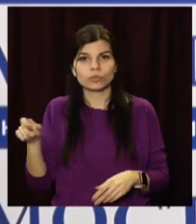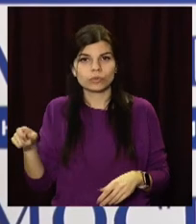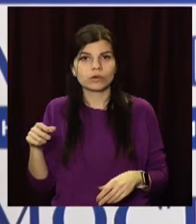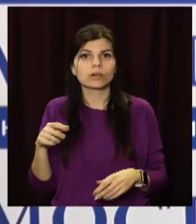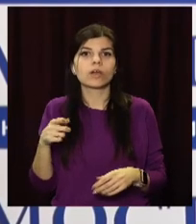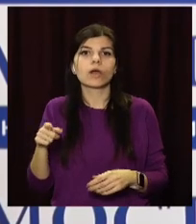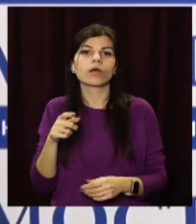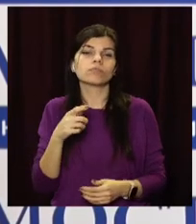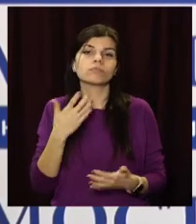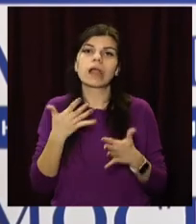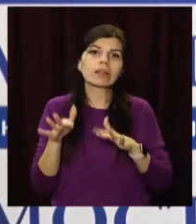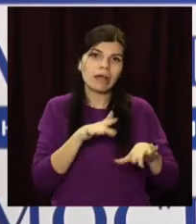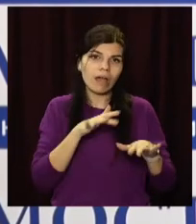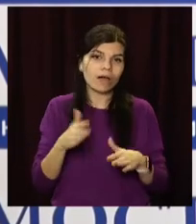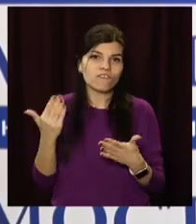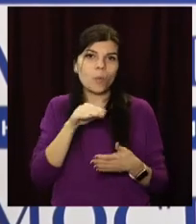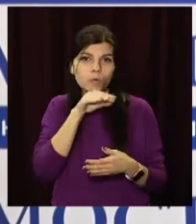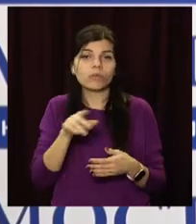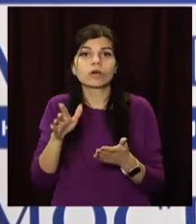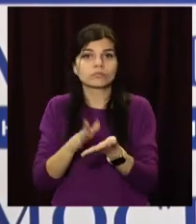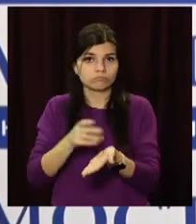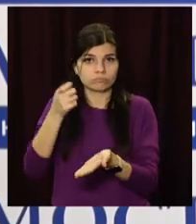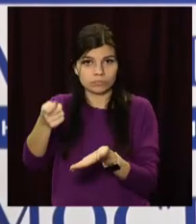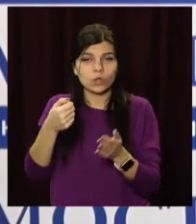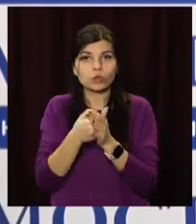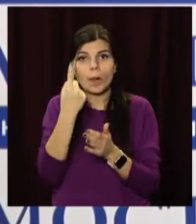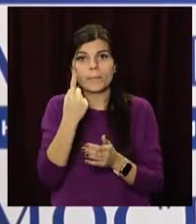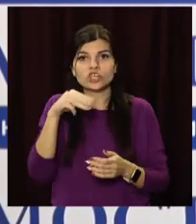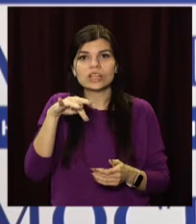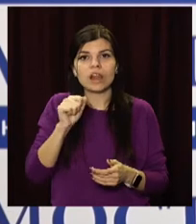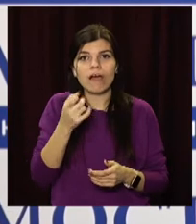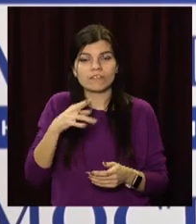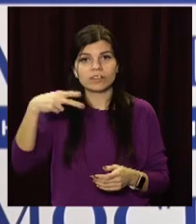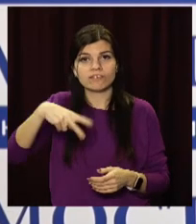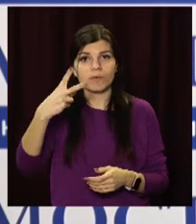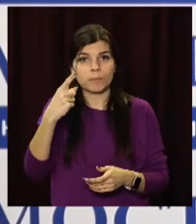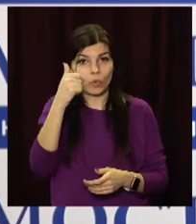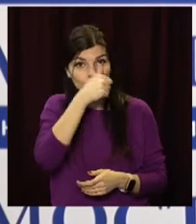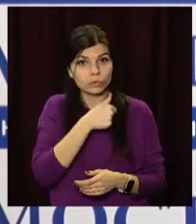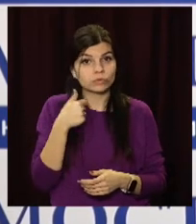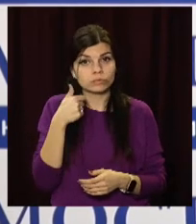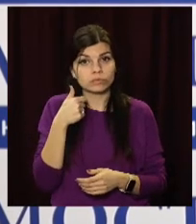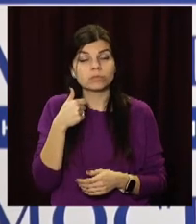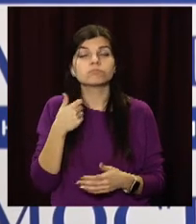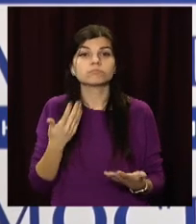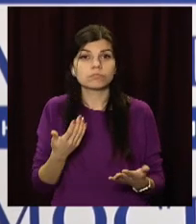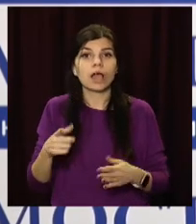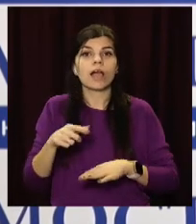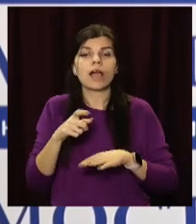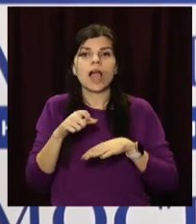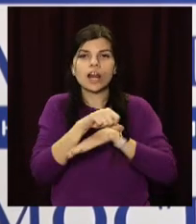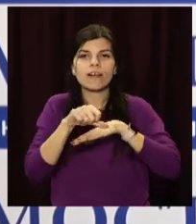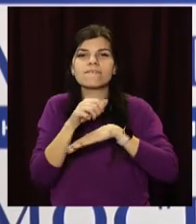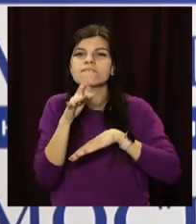незалежну професійну діяльність, подають декларацію до 1 травня 2021 року. Тобто граничний